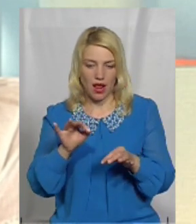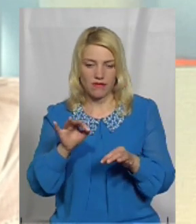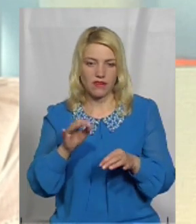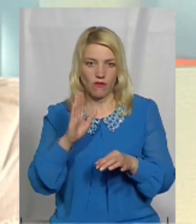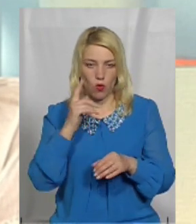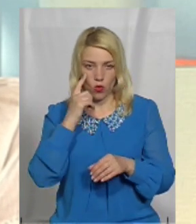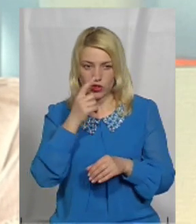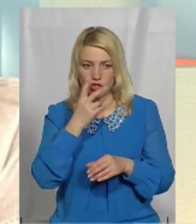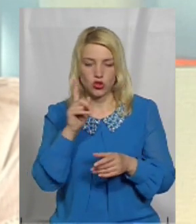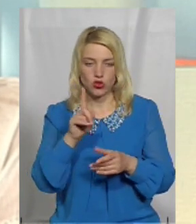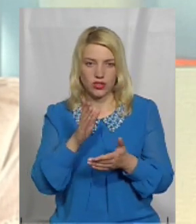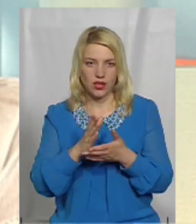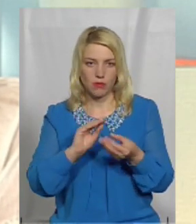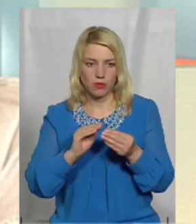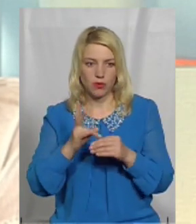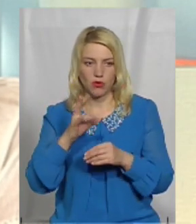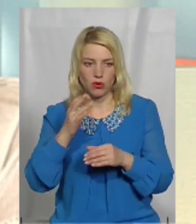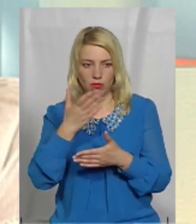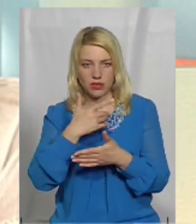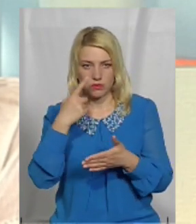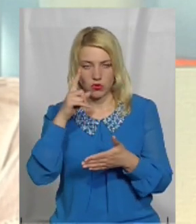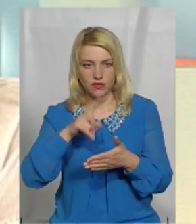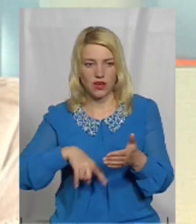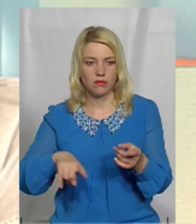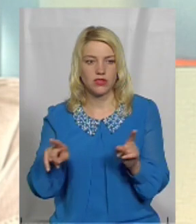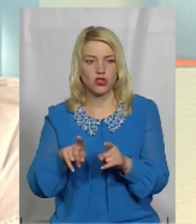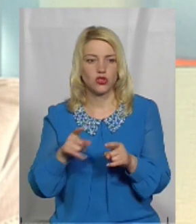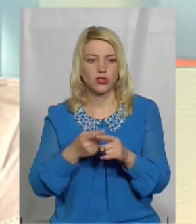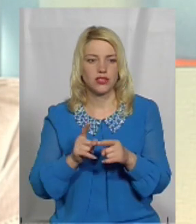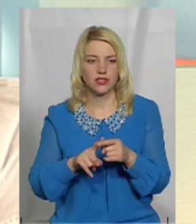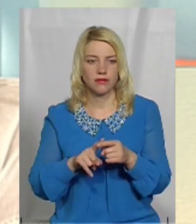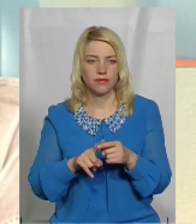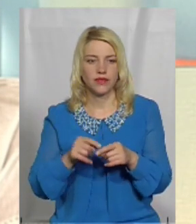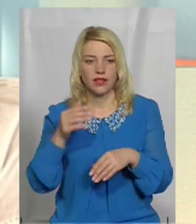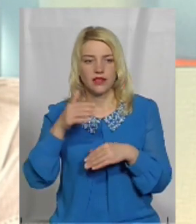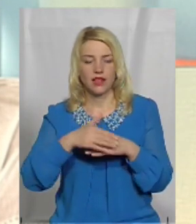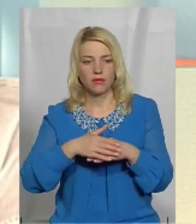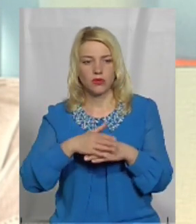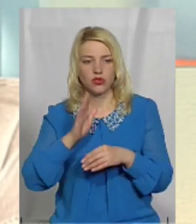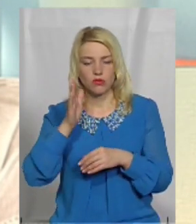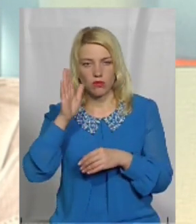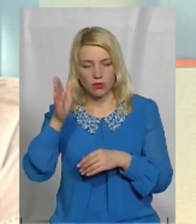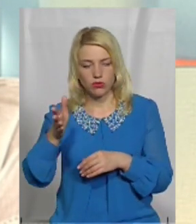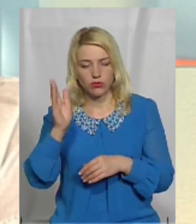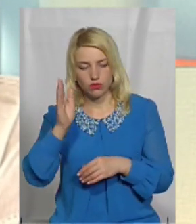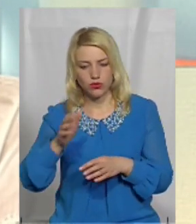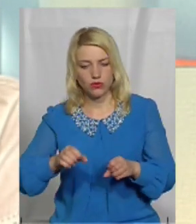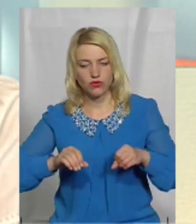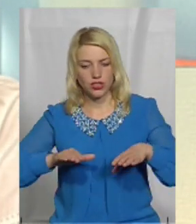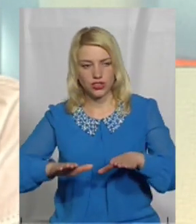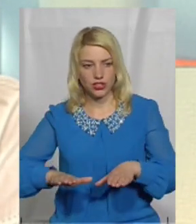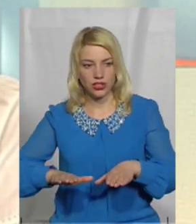проблеми існують. Але ми сподіваємося, що вони в найближчому майбутньому будуть